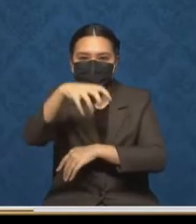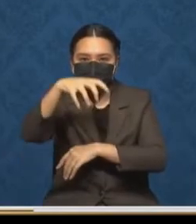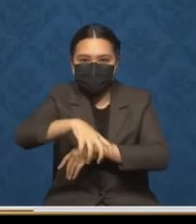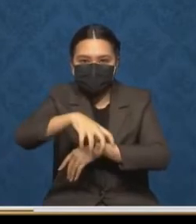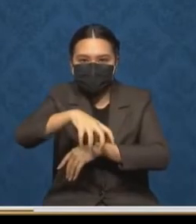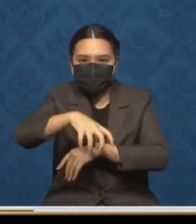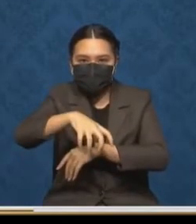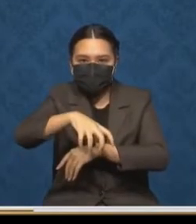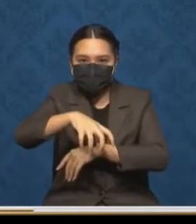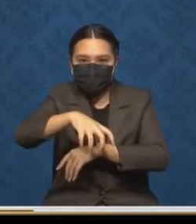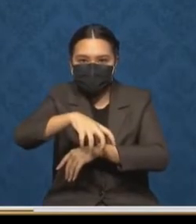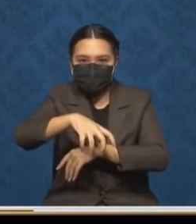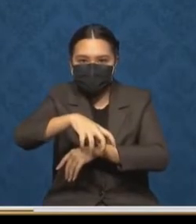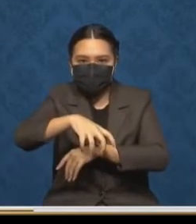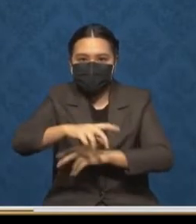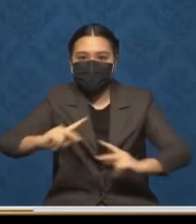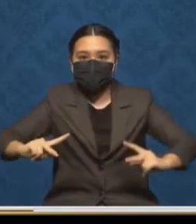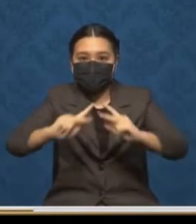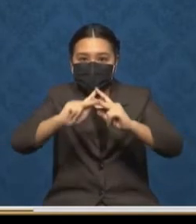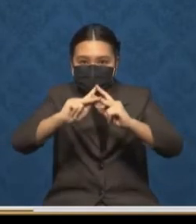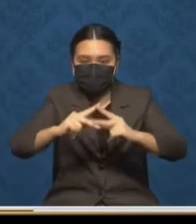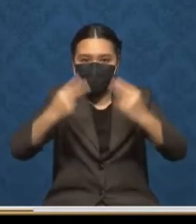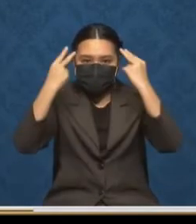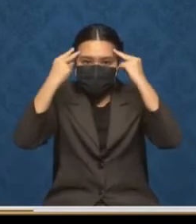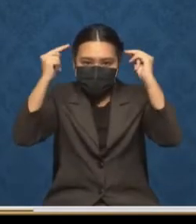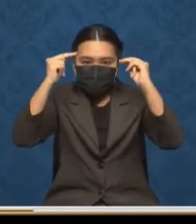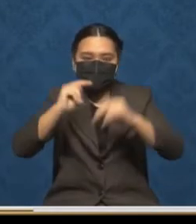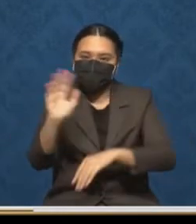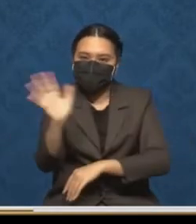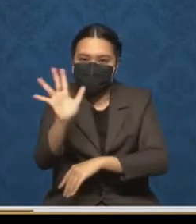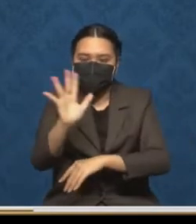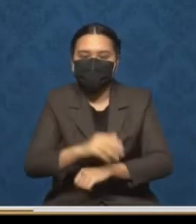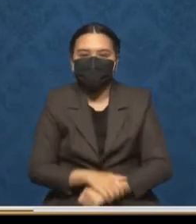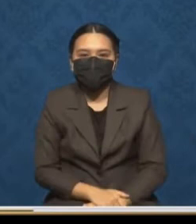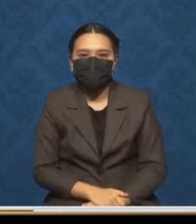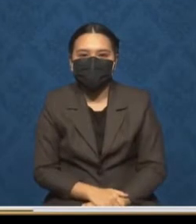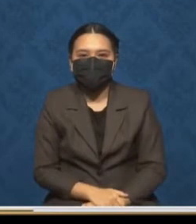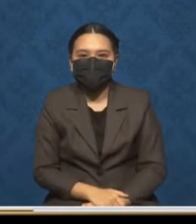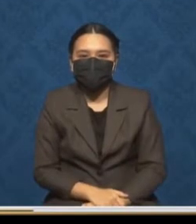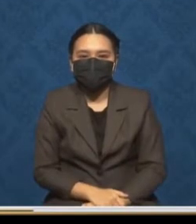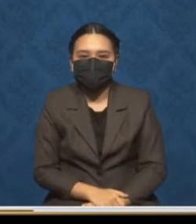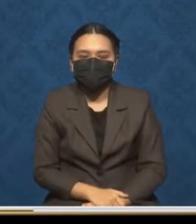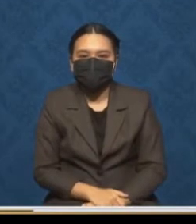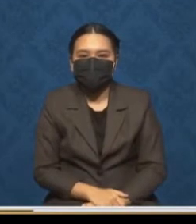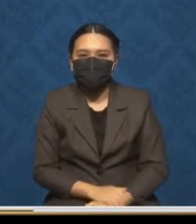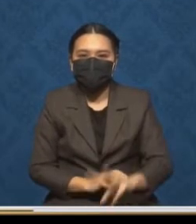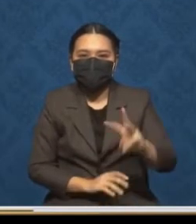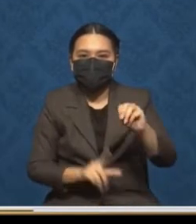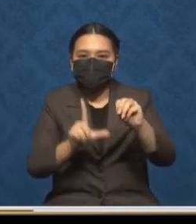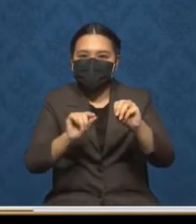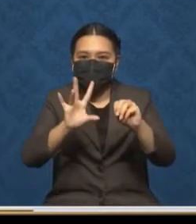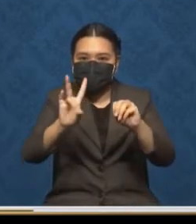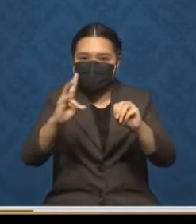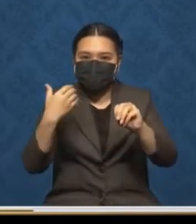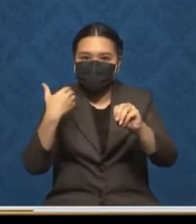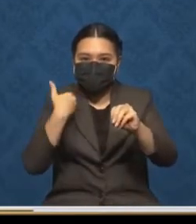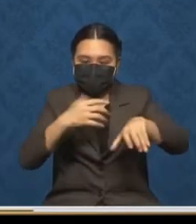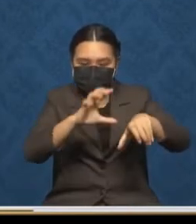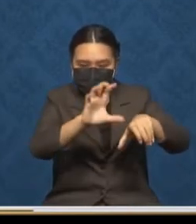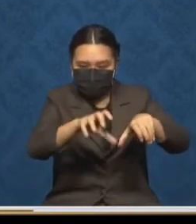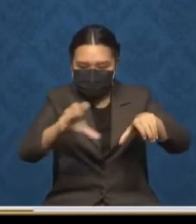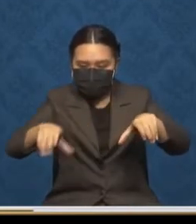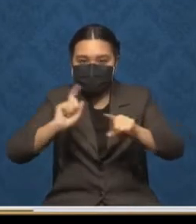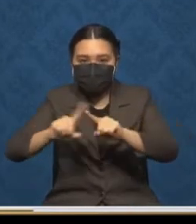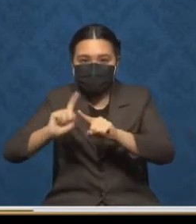ได้ส่งกดกระสวงทะบกม และสำนกงายคลมตีในส่วนของ มาตา 27 มหลนวยงาน พ